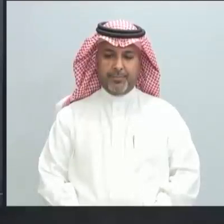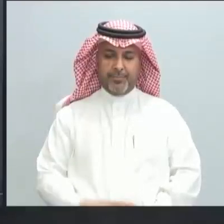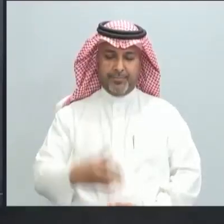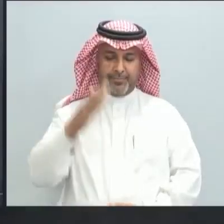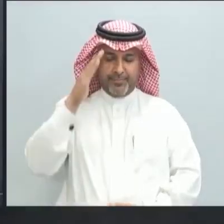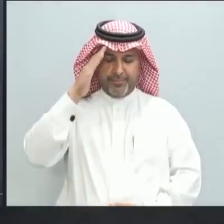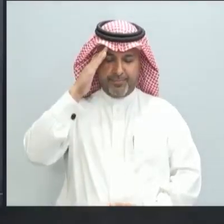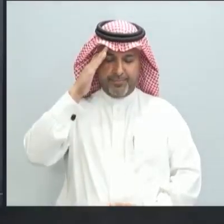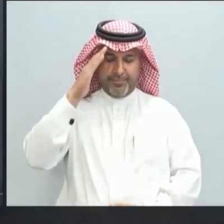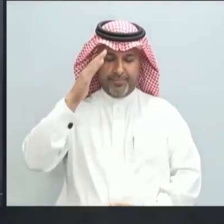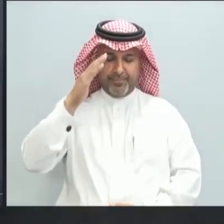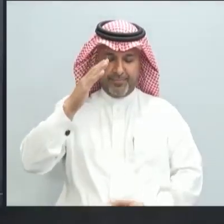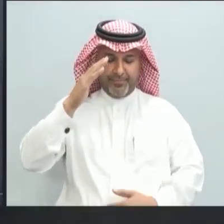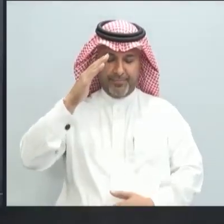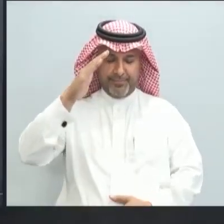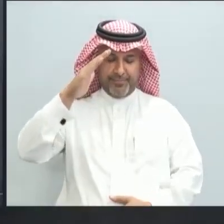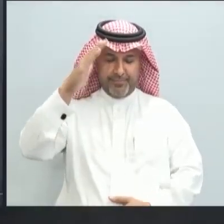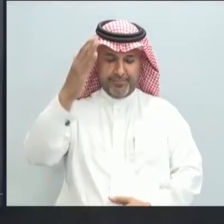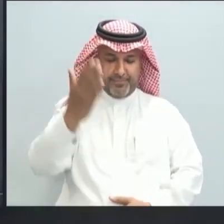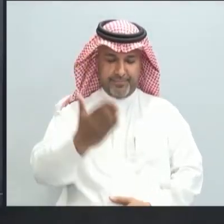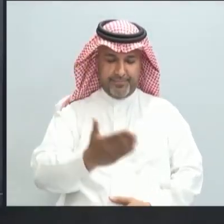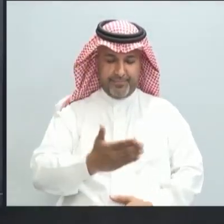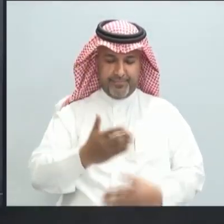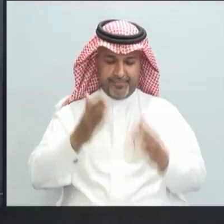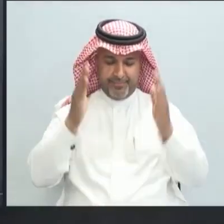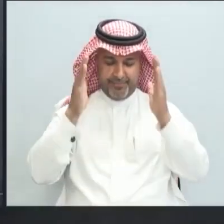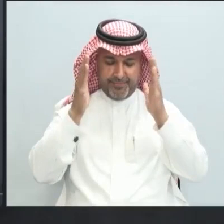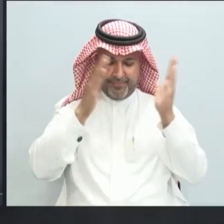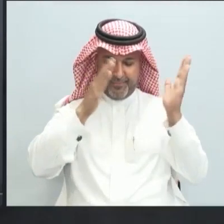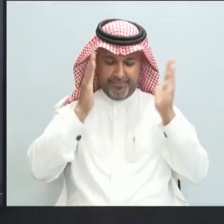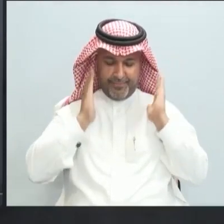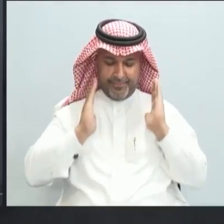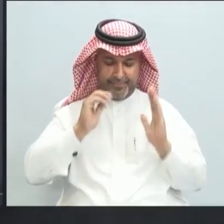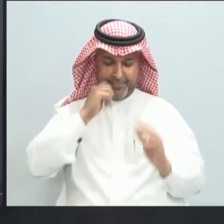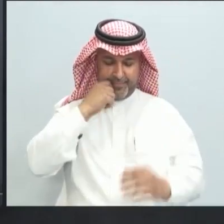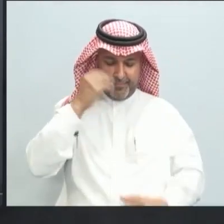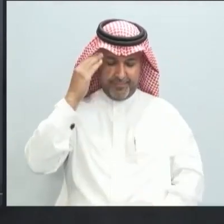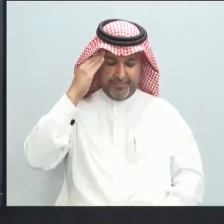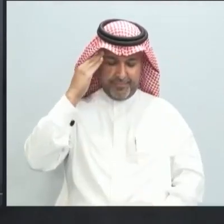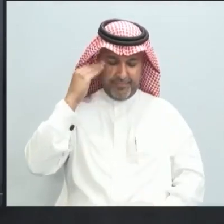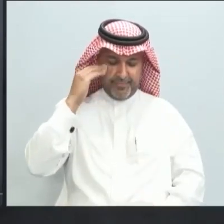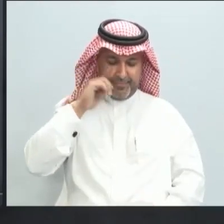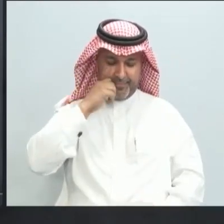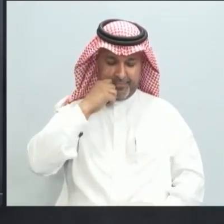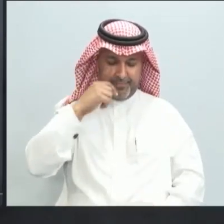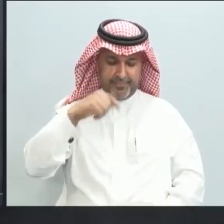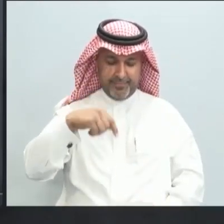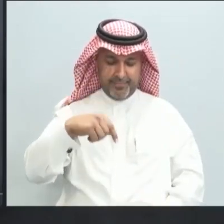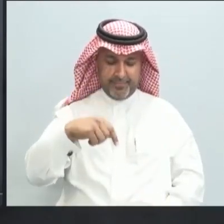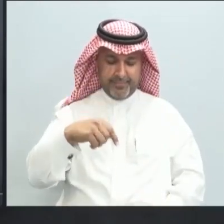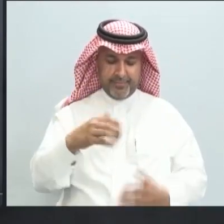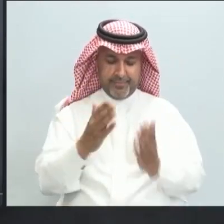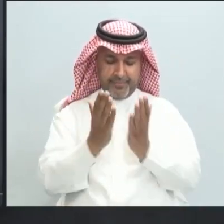أهلاً وسهلاً بكم أعزائي الطلاب والطالبات رجعنا معكم في درسنا الدرس السابع من دروس الفصل الثامن في